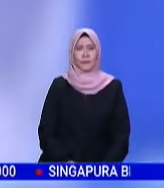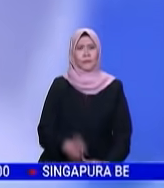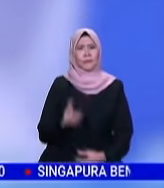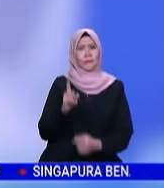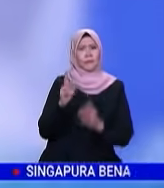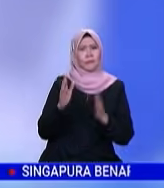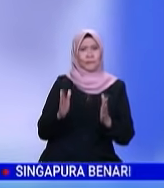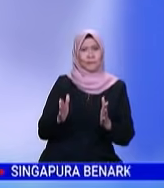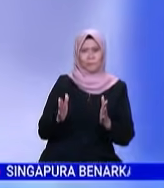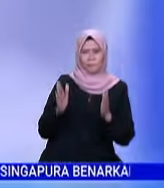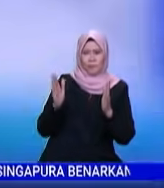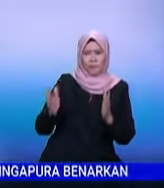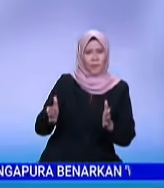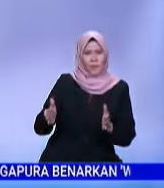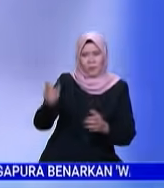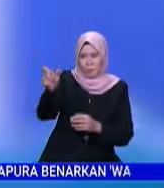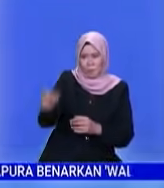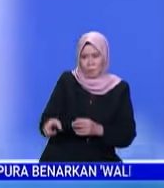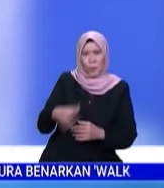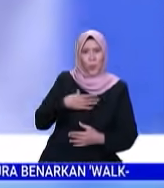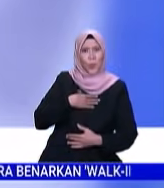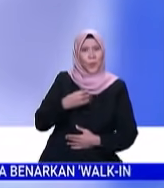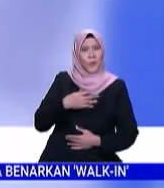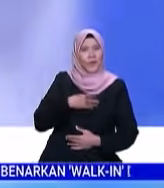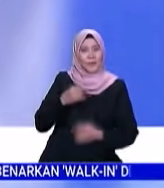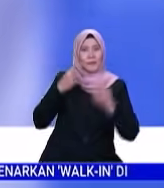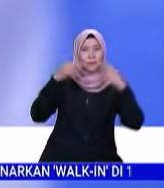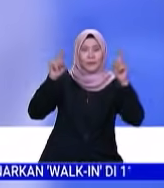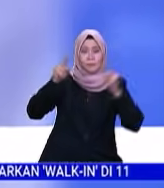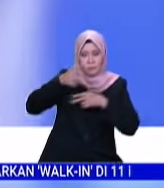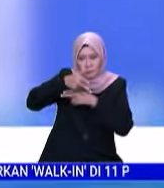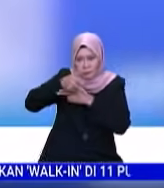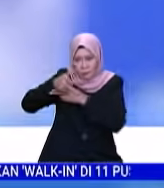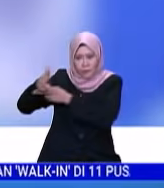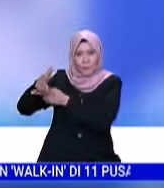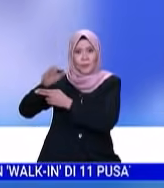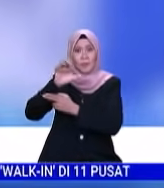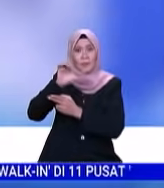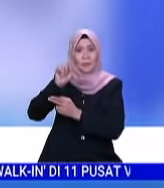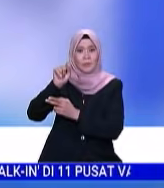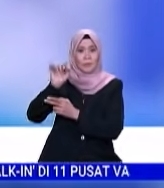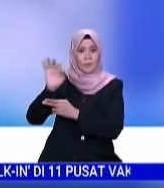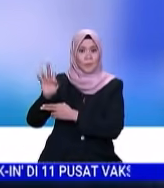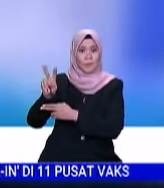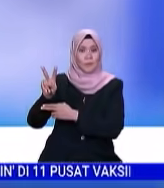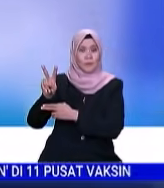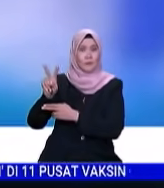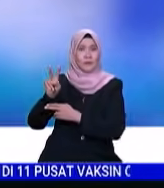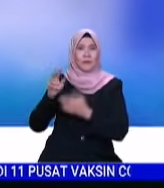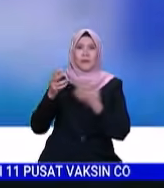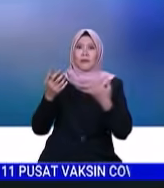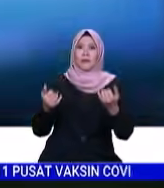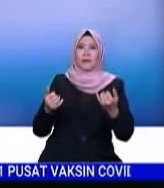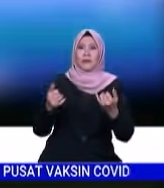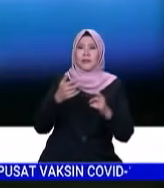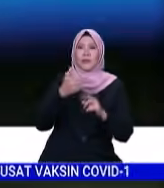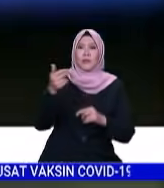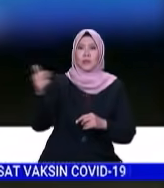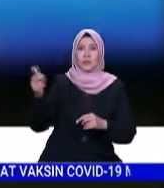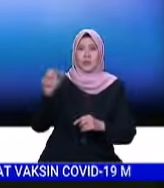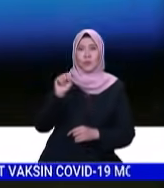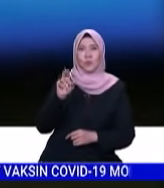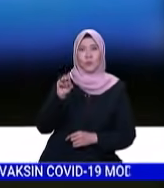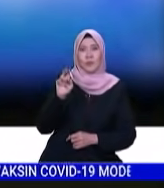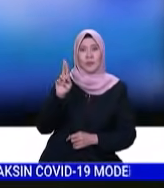Satu kelibat putih penuh misteri berjaya dirakam CCTV. Insiden berlaku di Batu Bara, Sumatera Utara,